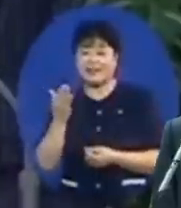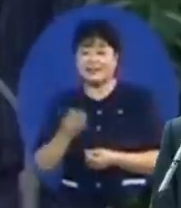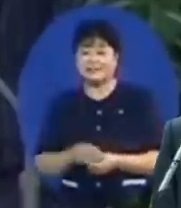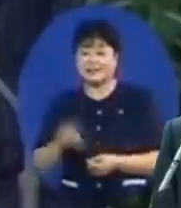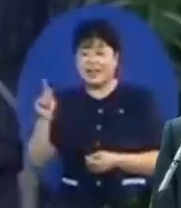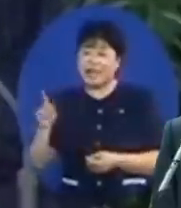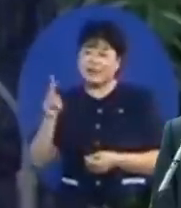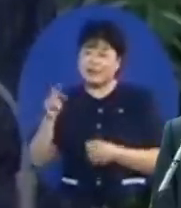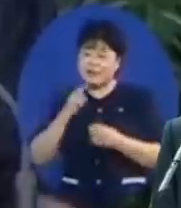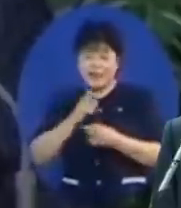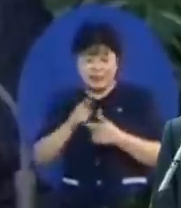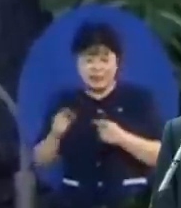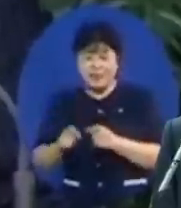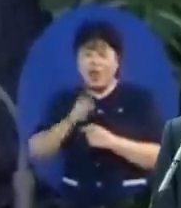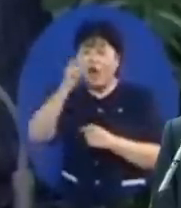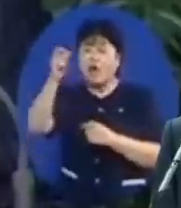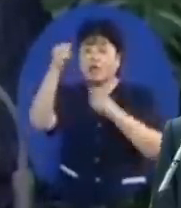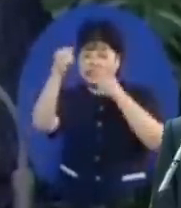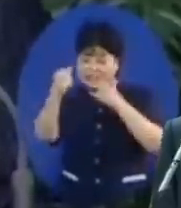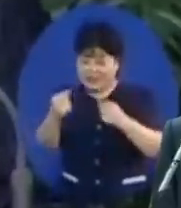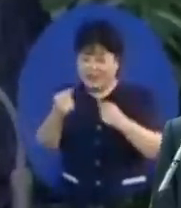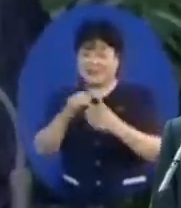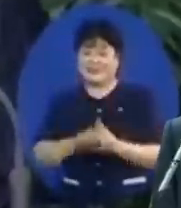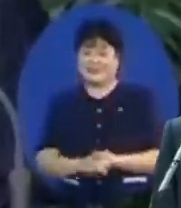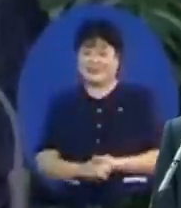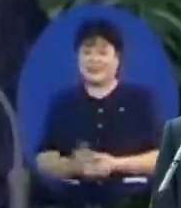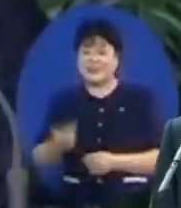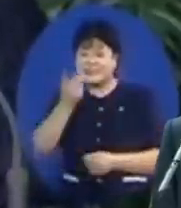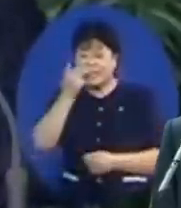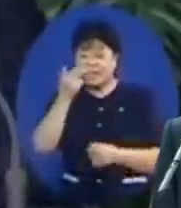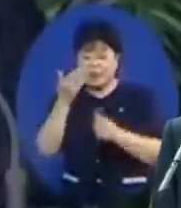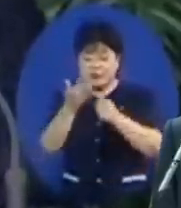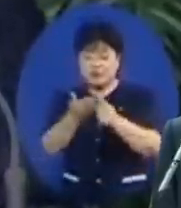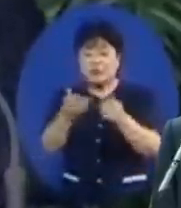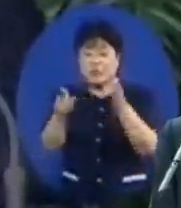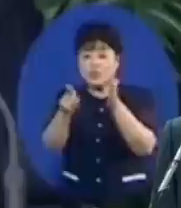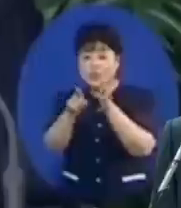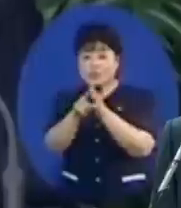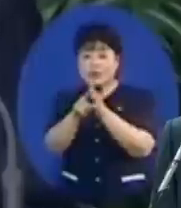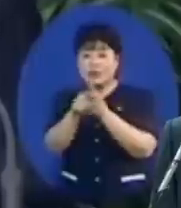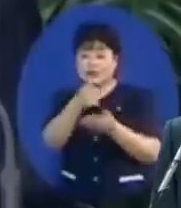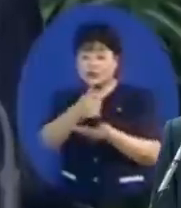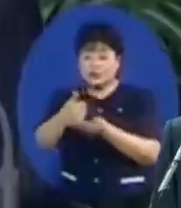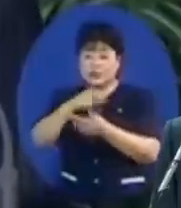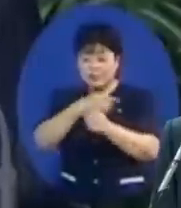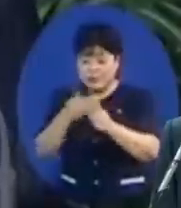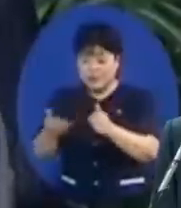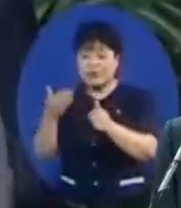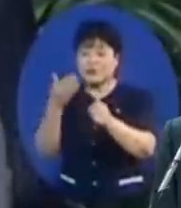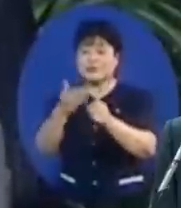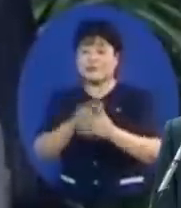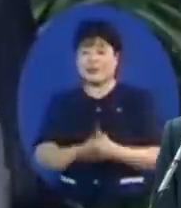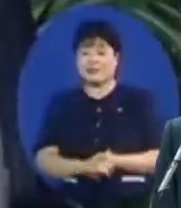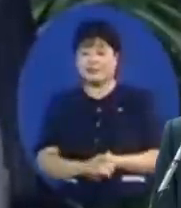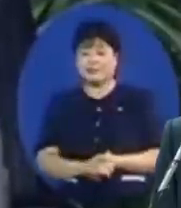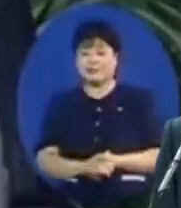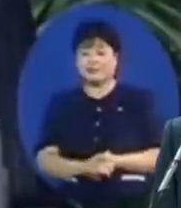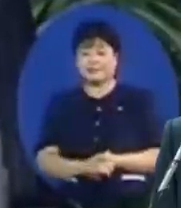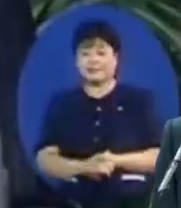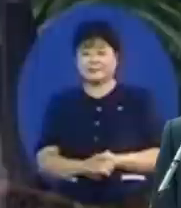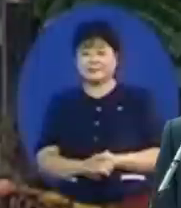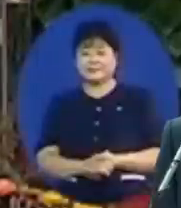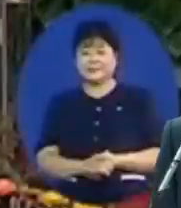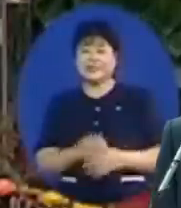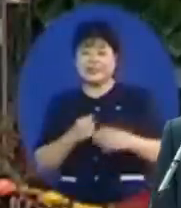하루 이틀 사는 것이 아니라 영원히 산 생명을 주기 위해서 주님이 피를 흘리신 것입니다.